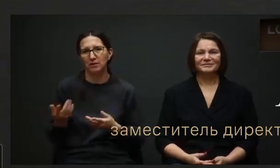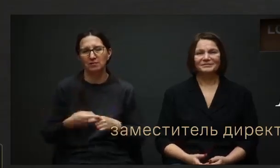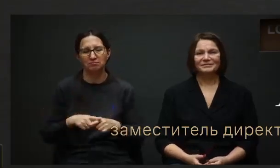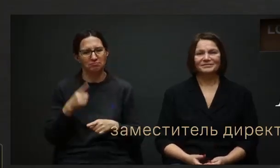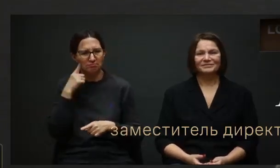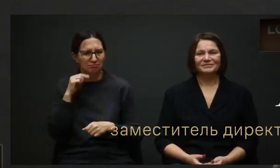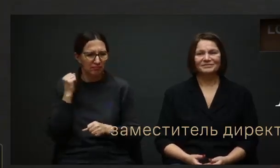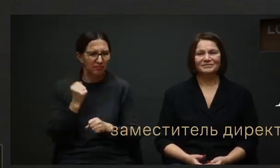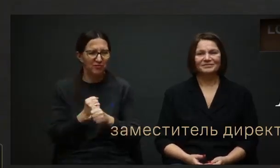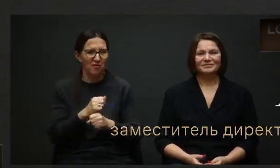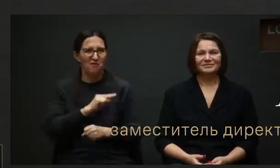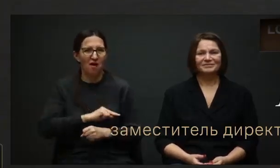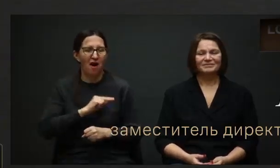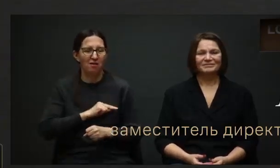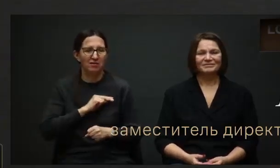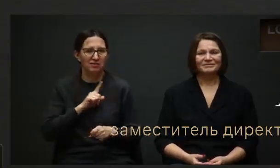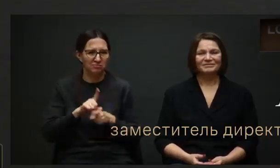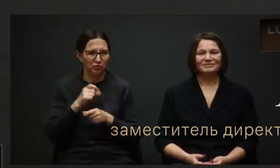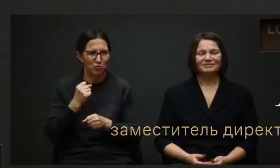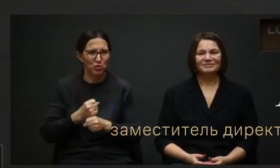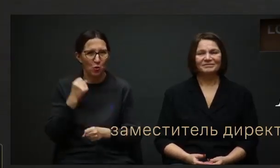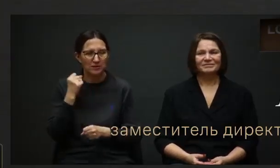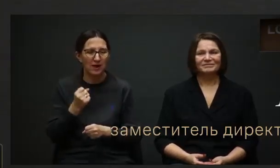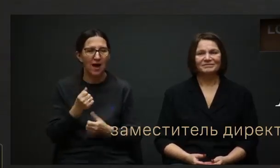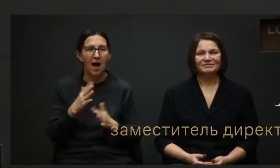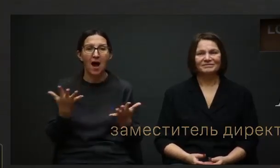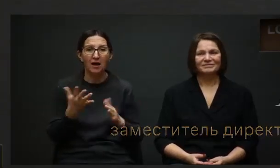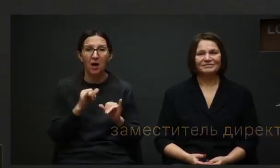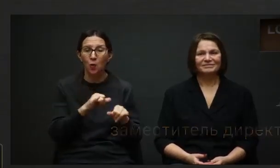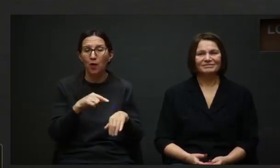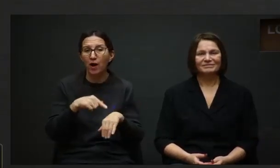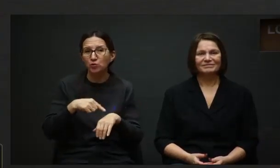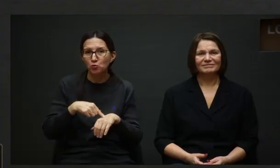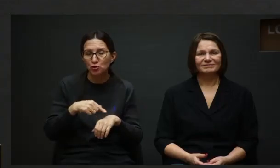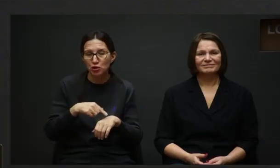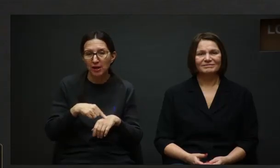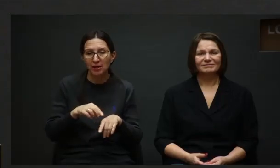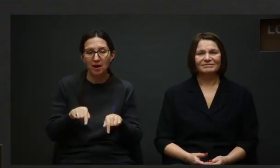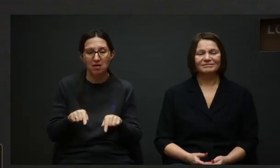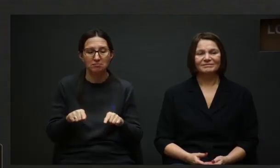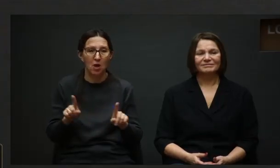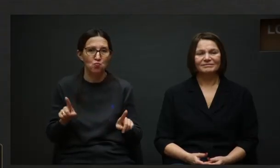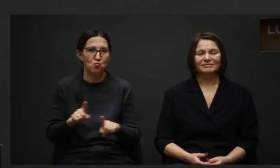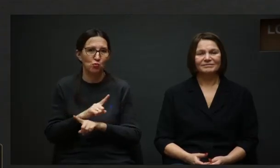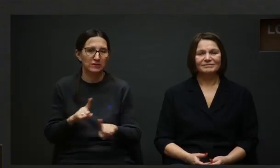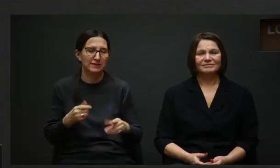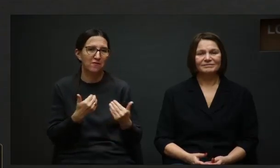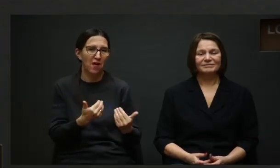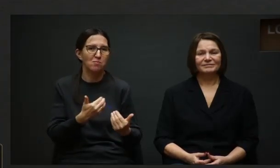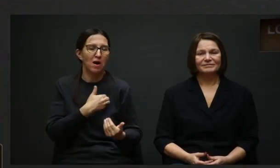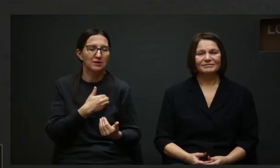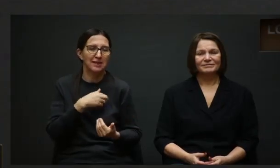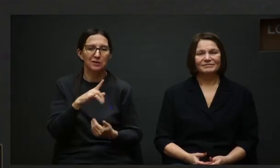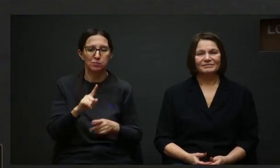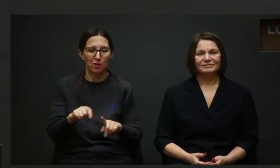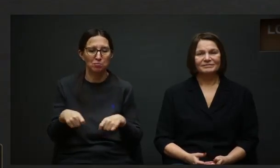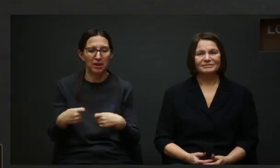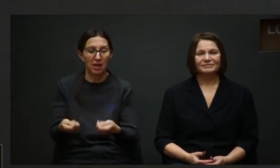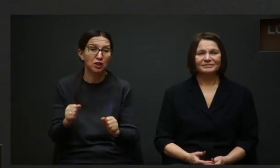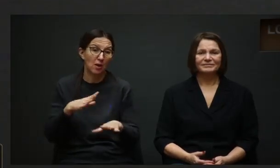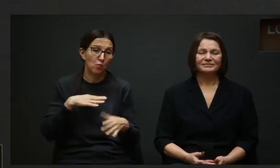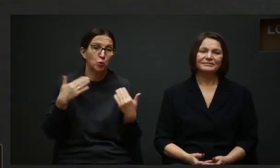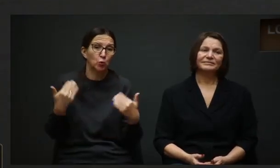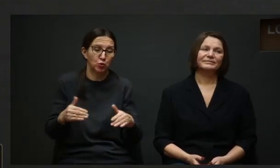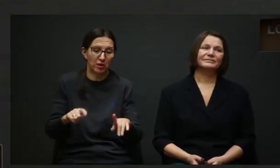вахта, да, что-то более жесткое и так далее. А какое ощущение от музея вам хотелось бы передать, а может быть, вы